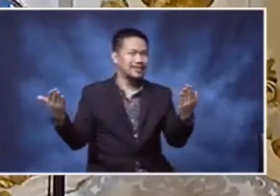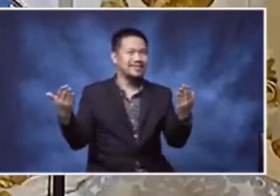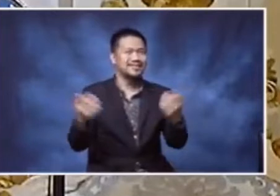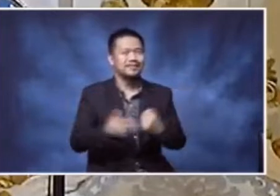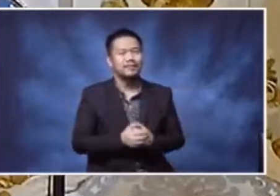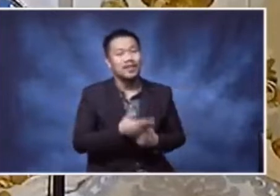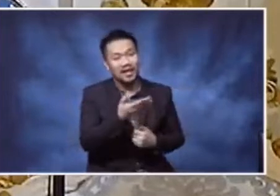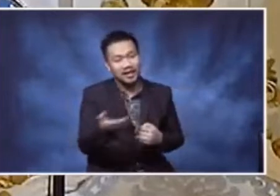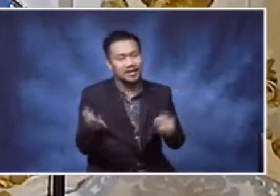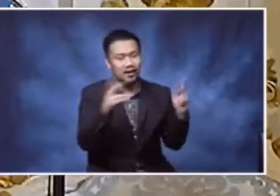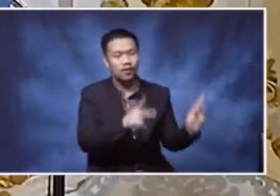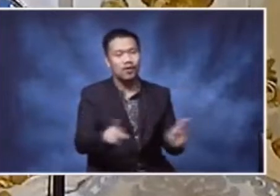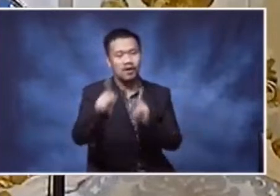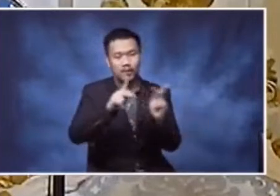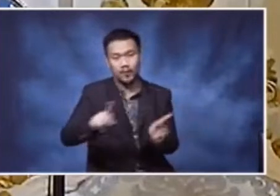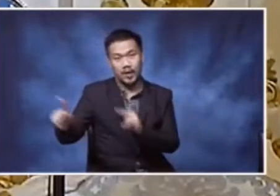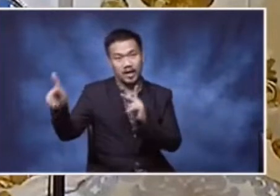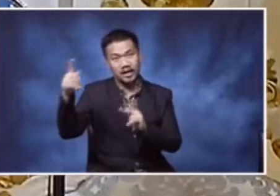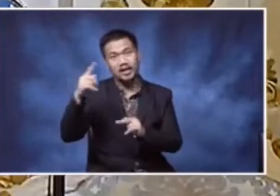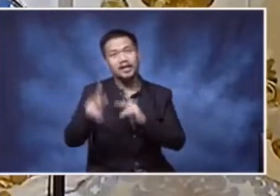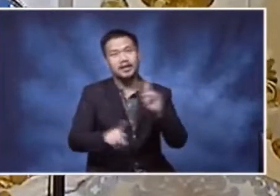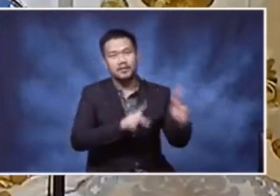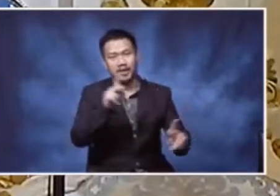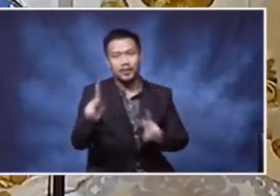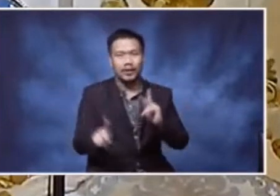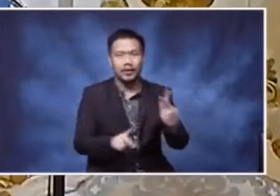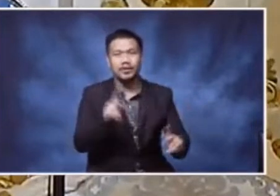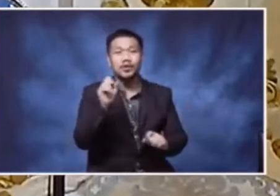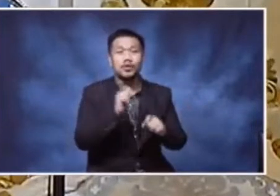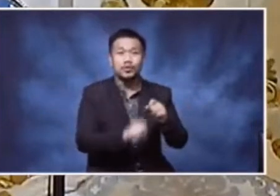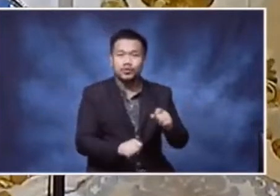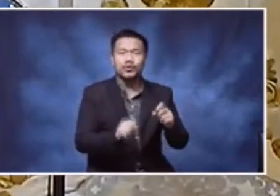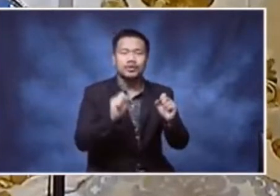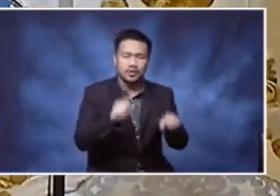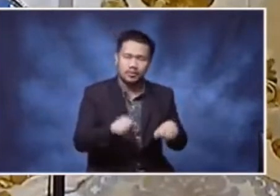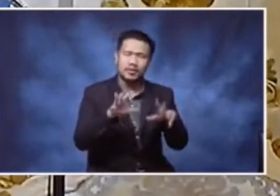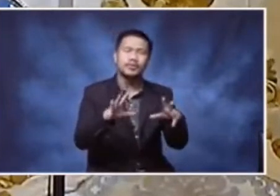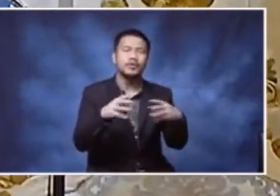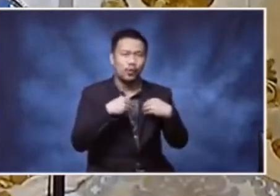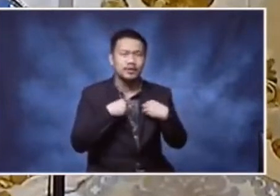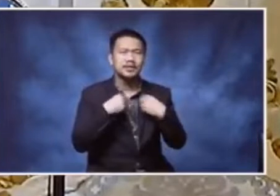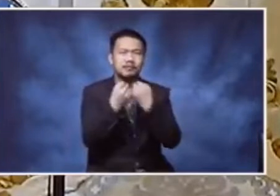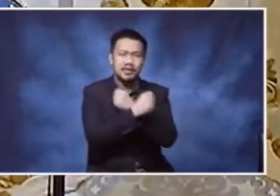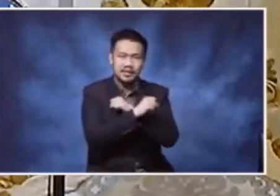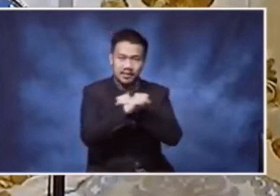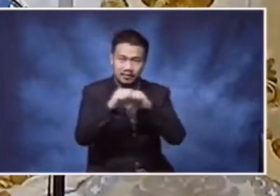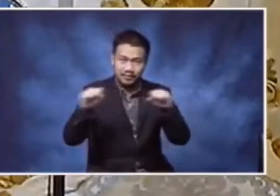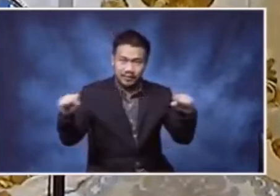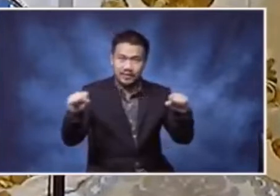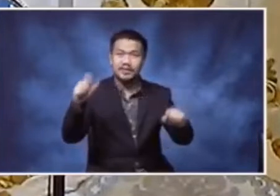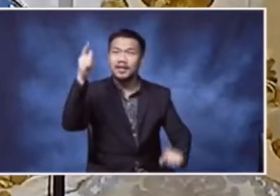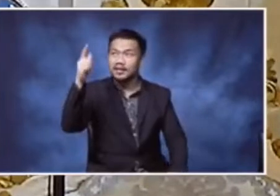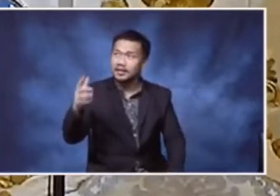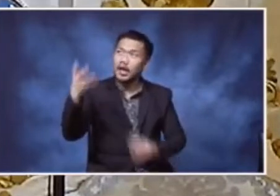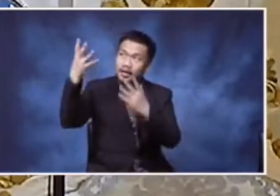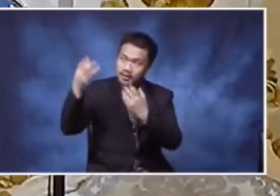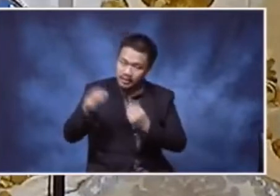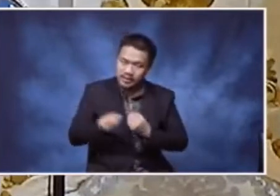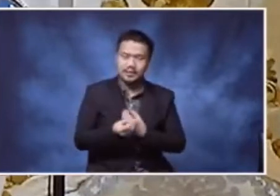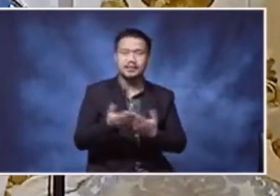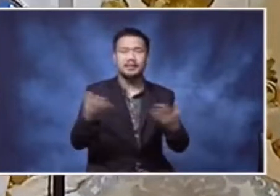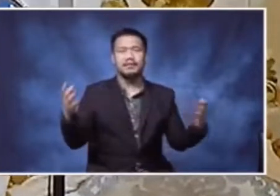ang maghahanda sa bayan upang matanggap nila itong kaligtasan na inaalok ng Diyos sa